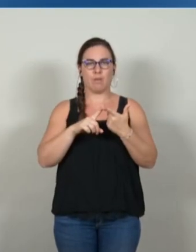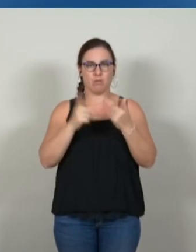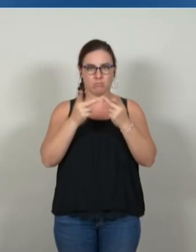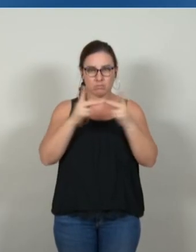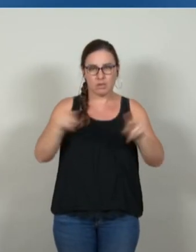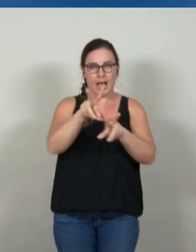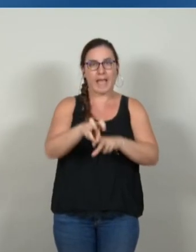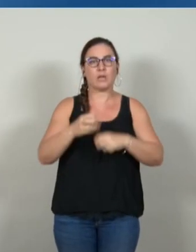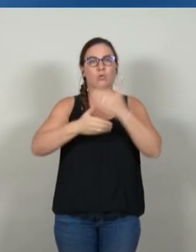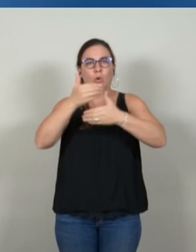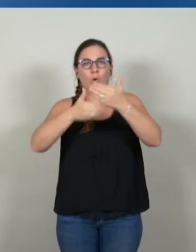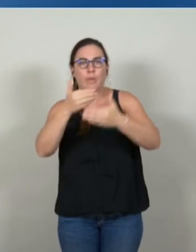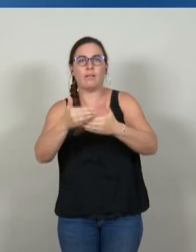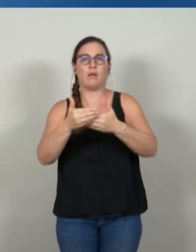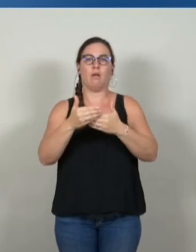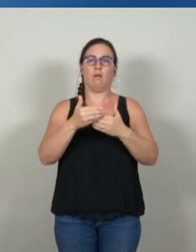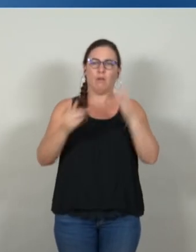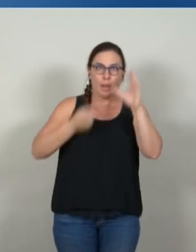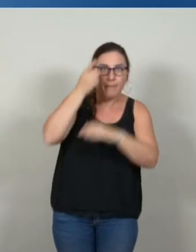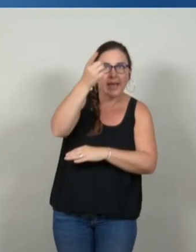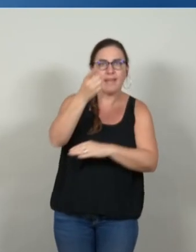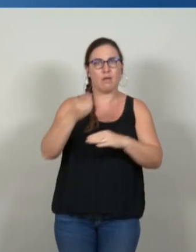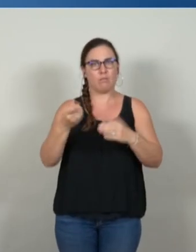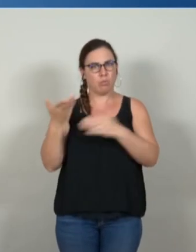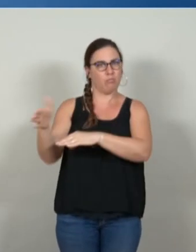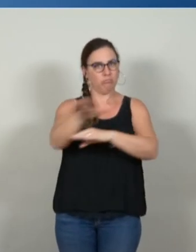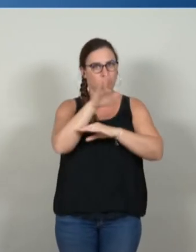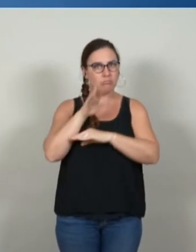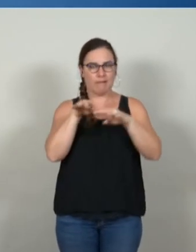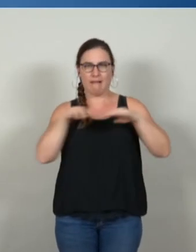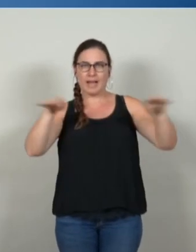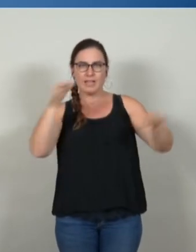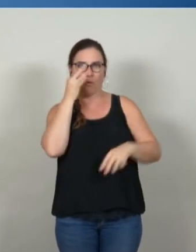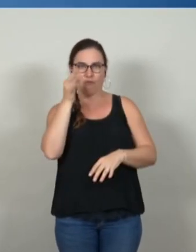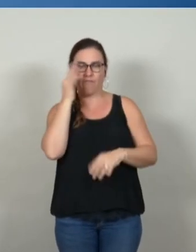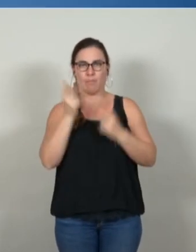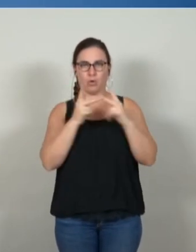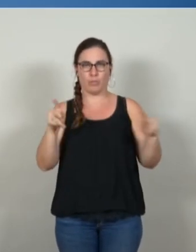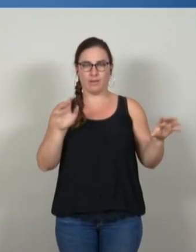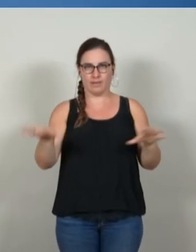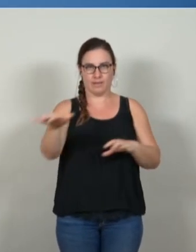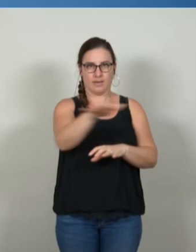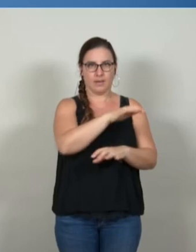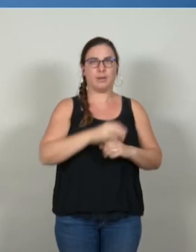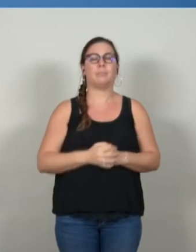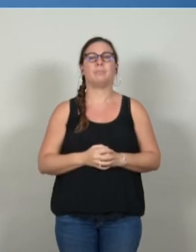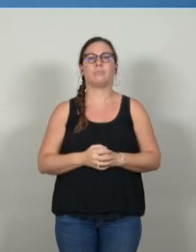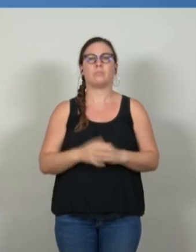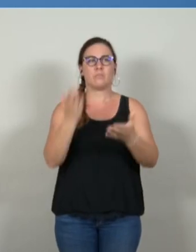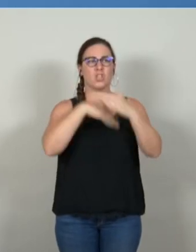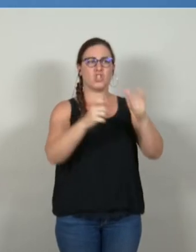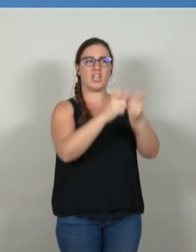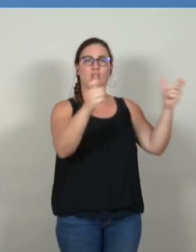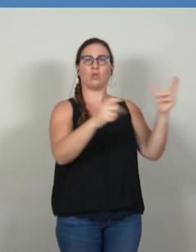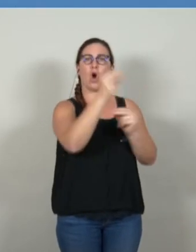professionnelle pérenne et démonstrative avec la mise en place d'un réseau de fer urbaine c'est la poursuite de la production au centre horticole